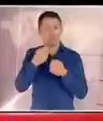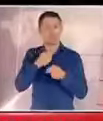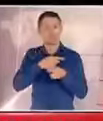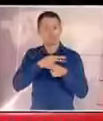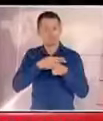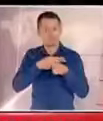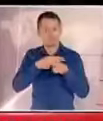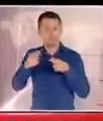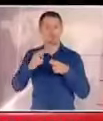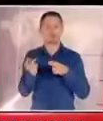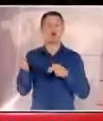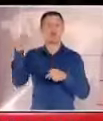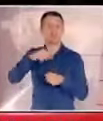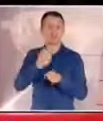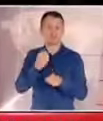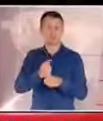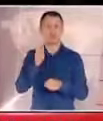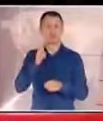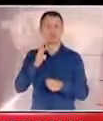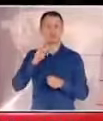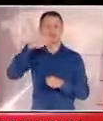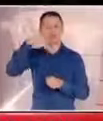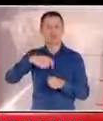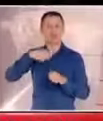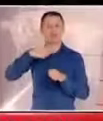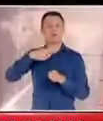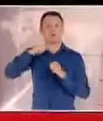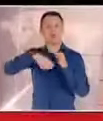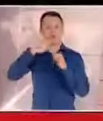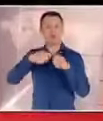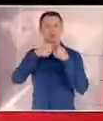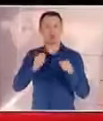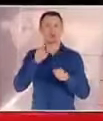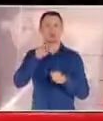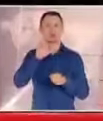bărbați. A fost 13 zile de filmare, toate în Cipru.